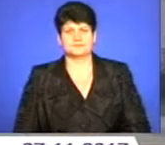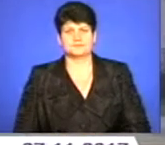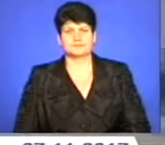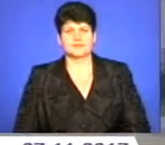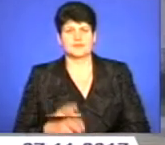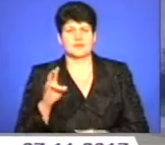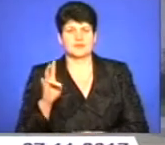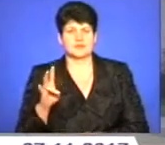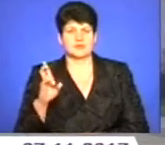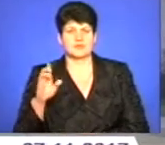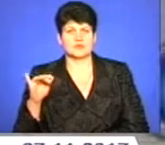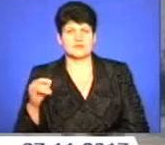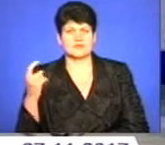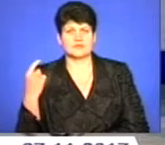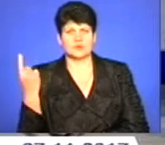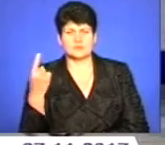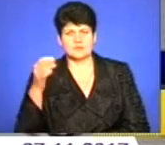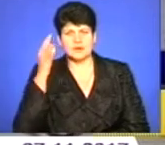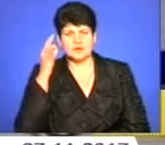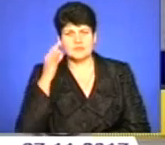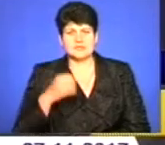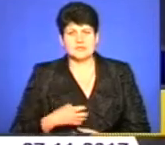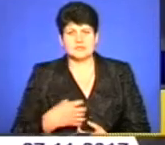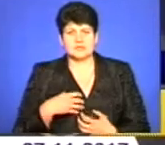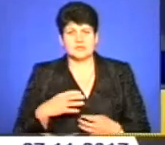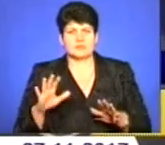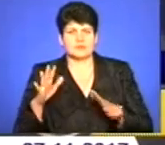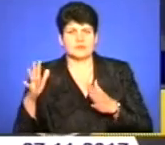Ніна Букачевська з Харківщини пригадує страшні події Голодомору